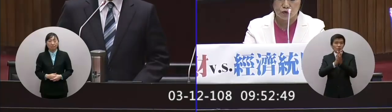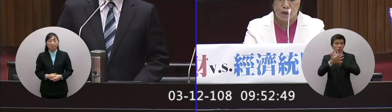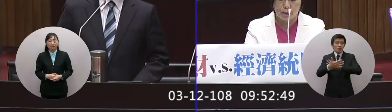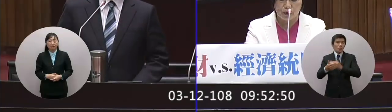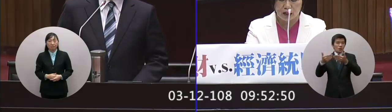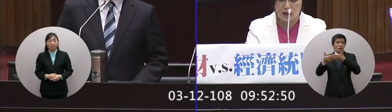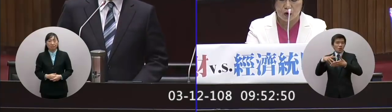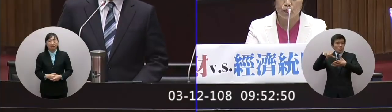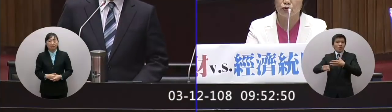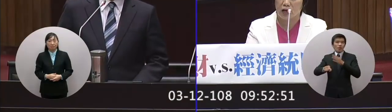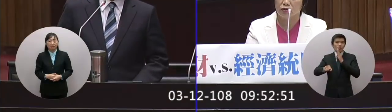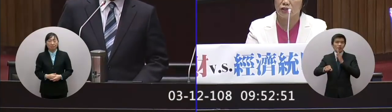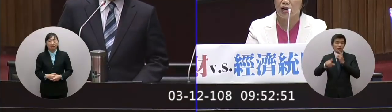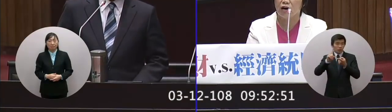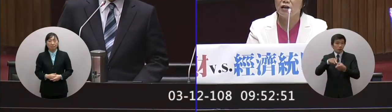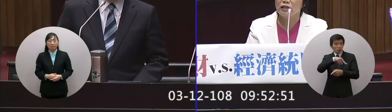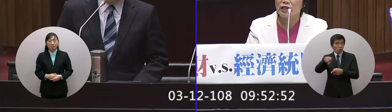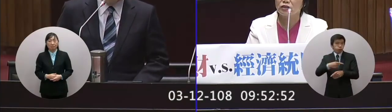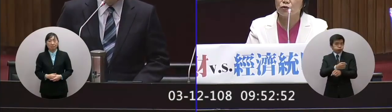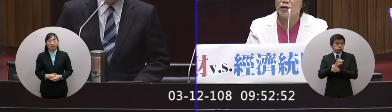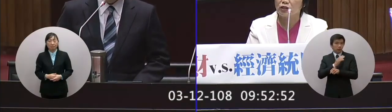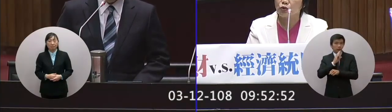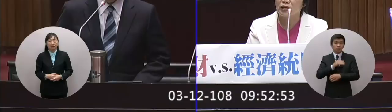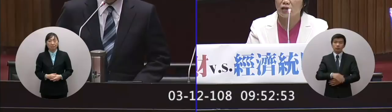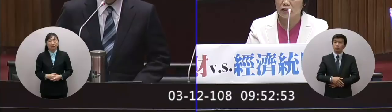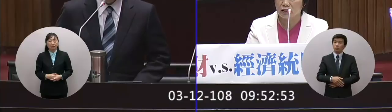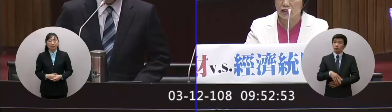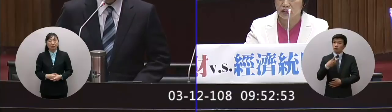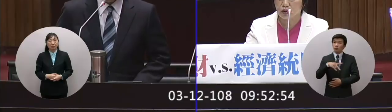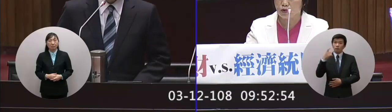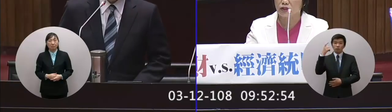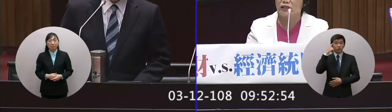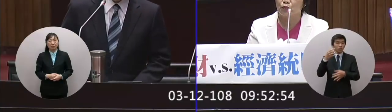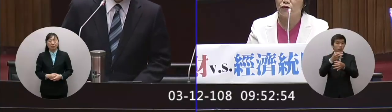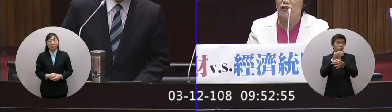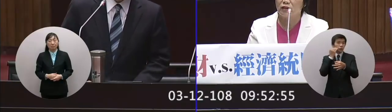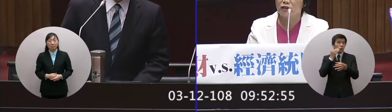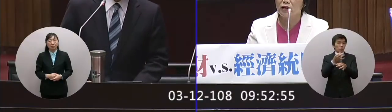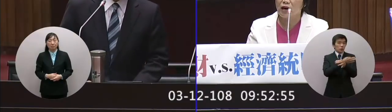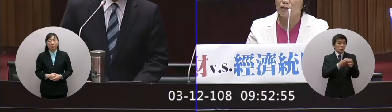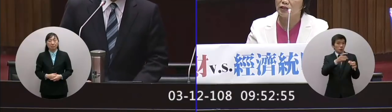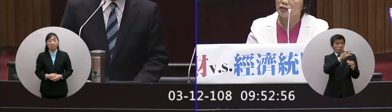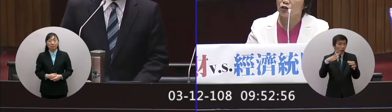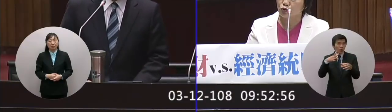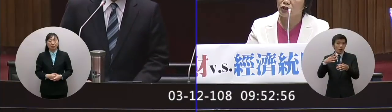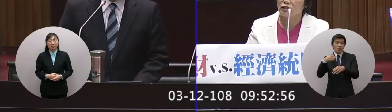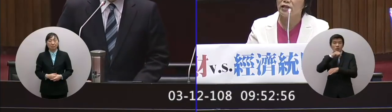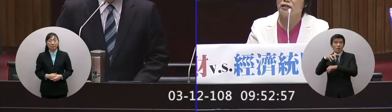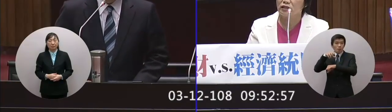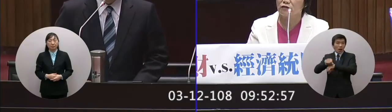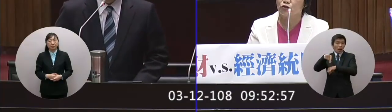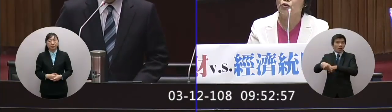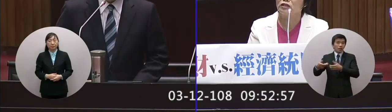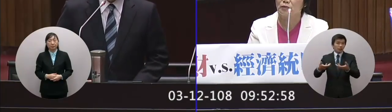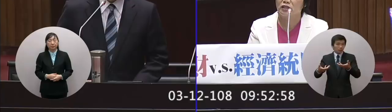所以其实我们不能够不小心了哈。但是为了对抗这个经济统战的部分呢，那民进党主政